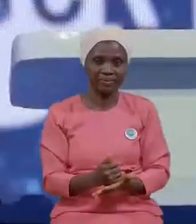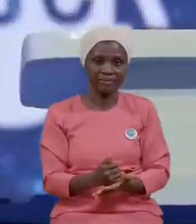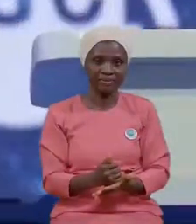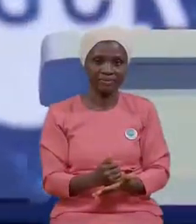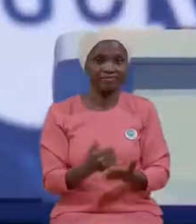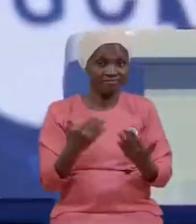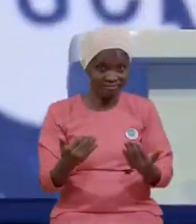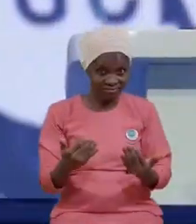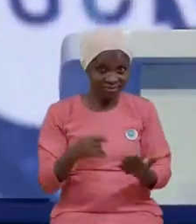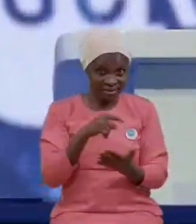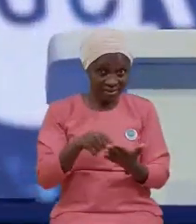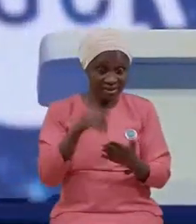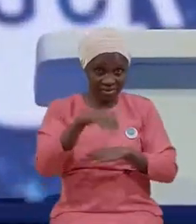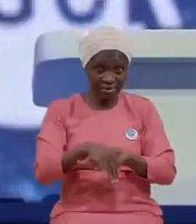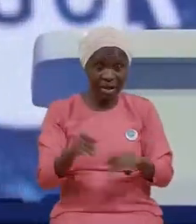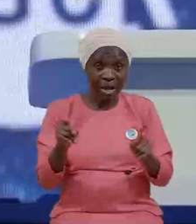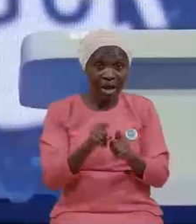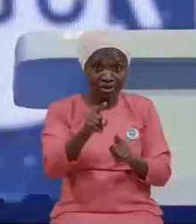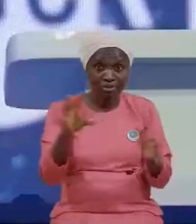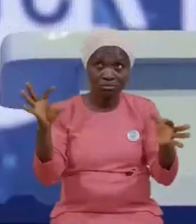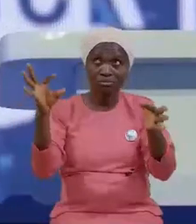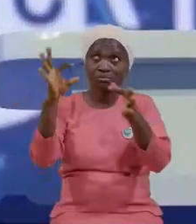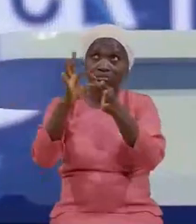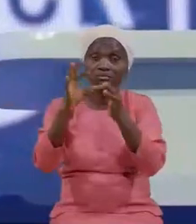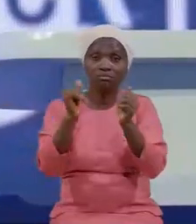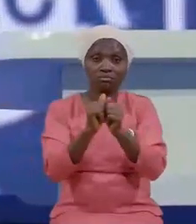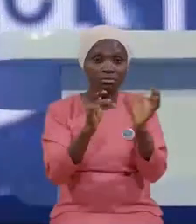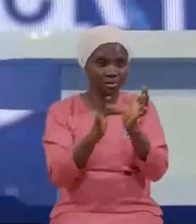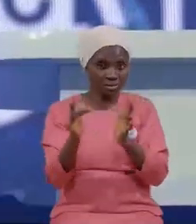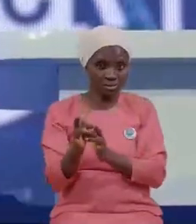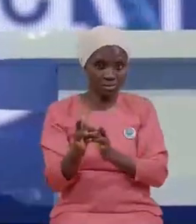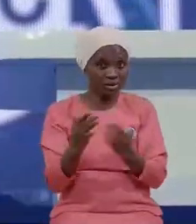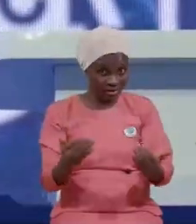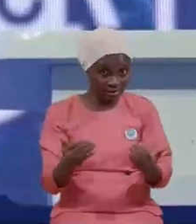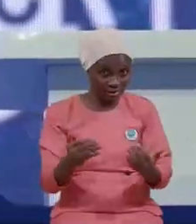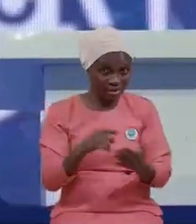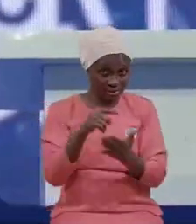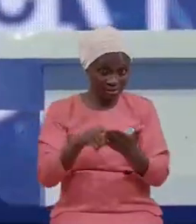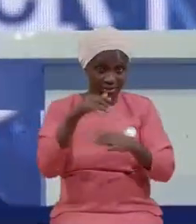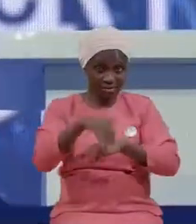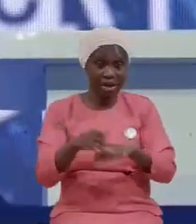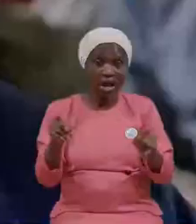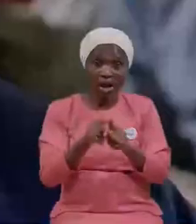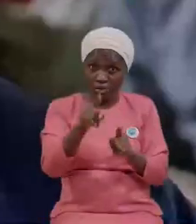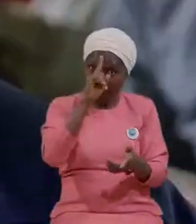quand vous vous connectez à Jésus-Christ, ce soir, quand vous croyez en